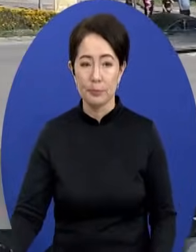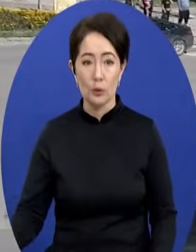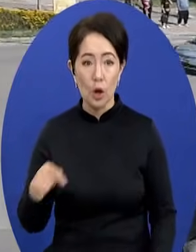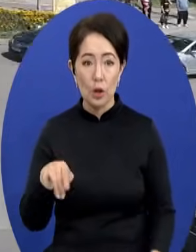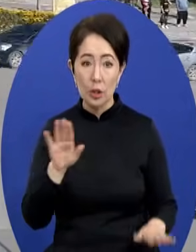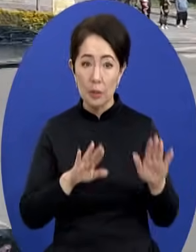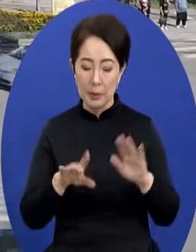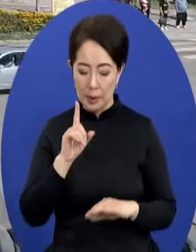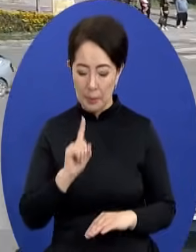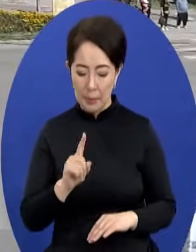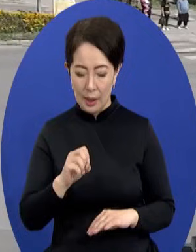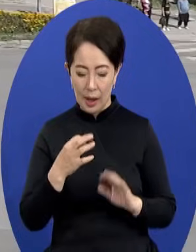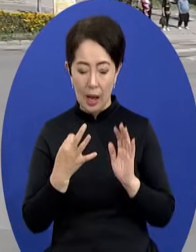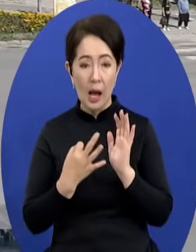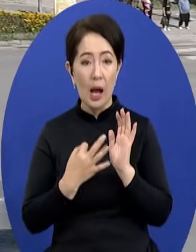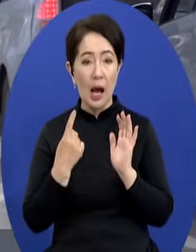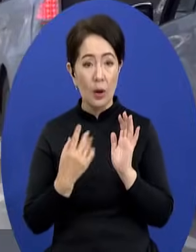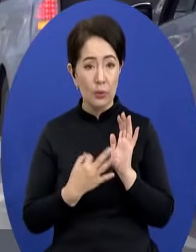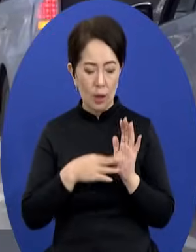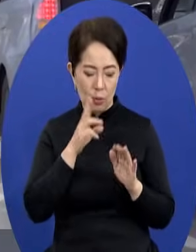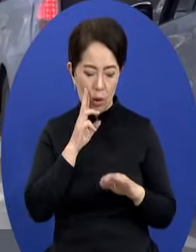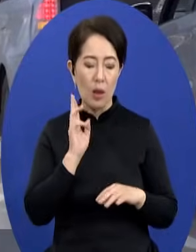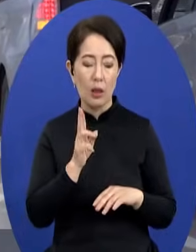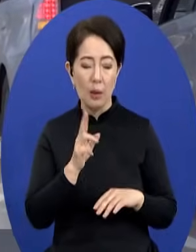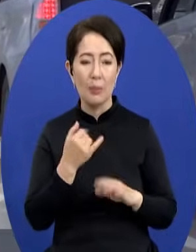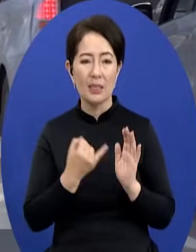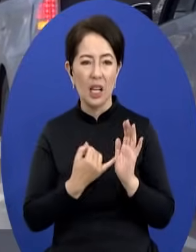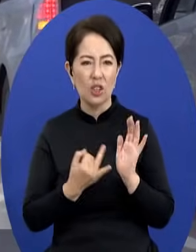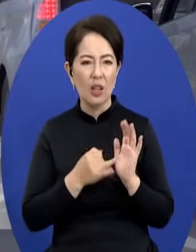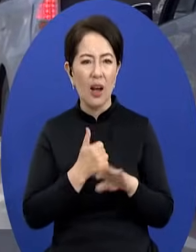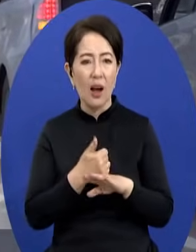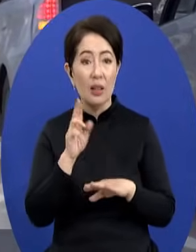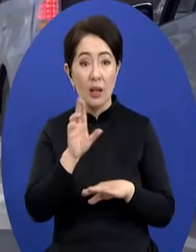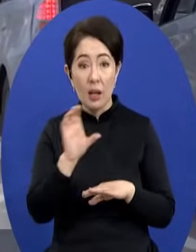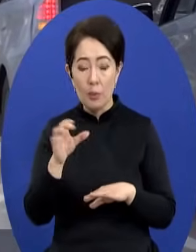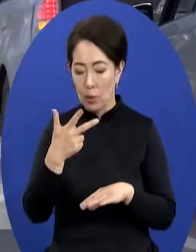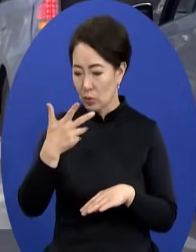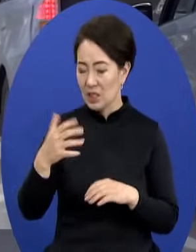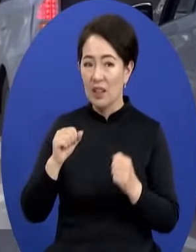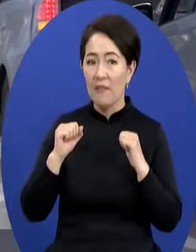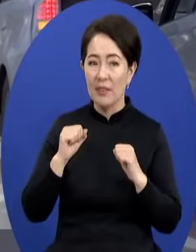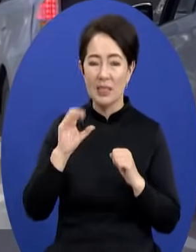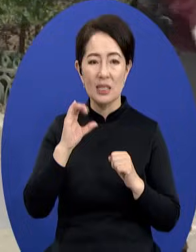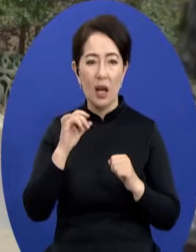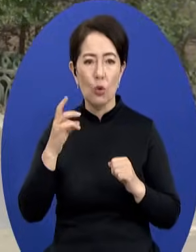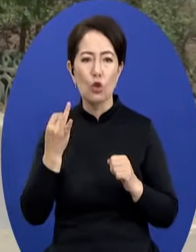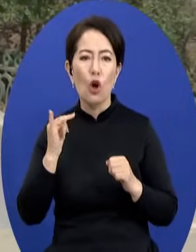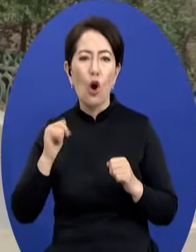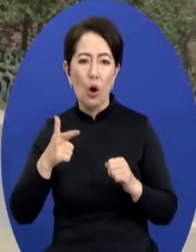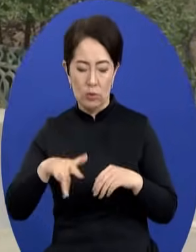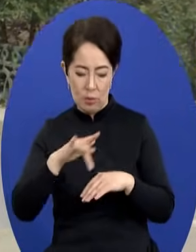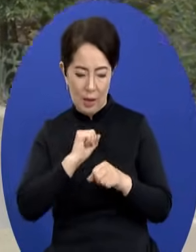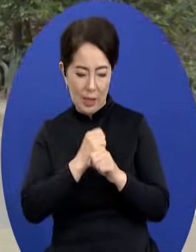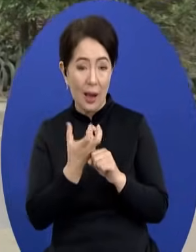Одоогийн байдлаар 1018 хоол үйлдвэрлэлийн компани, 67 аялал жуулчлалын компани, 35 фитнес саун йогийн төвүүд